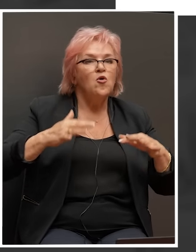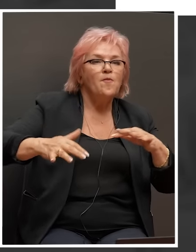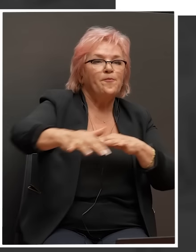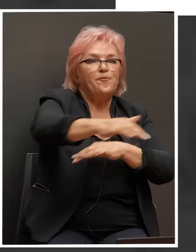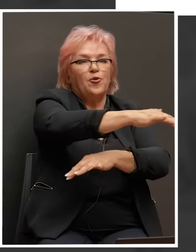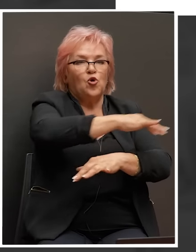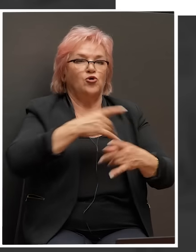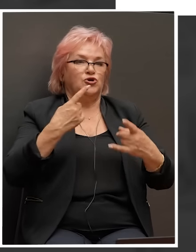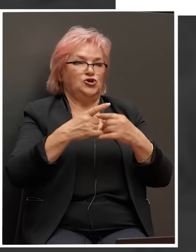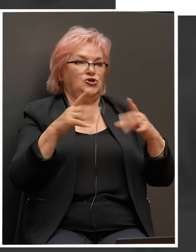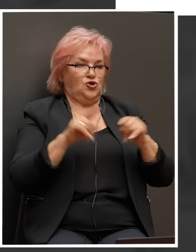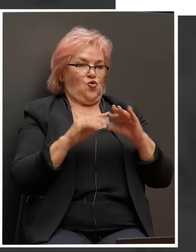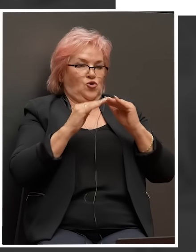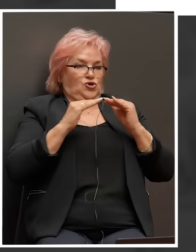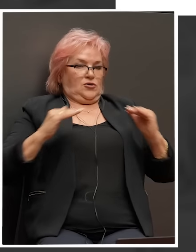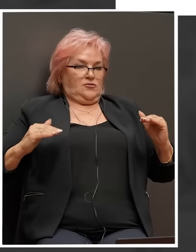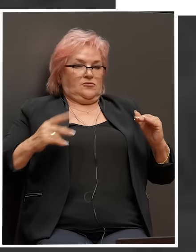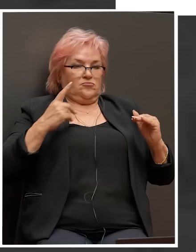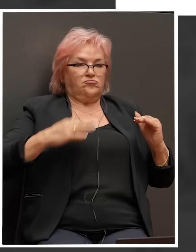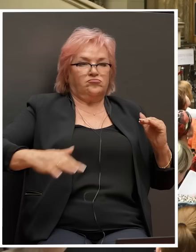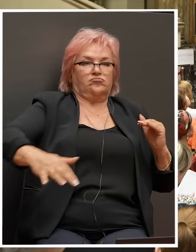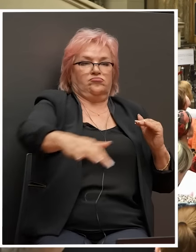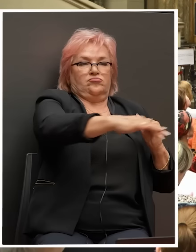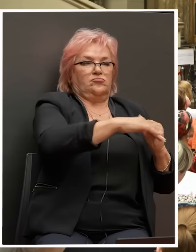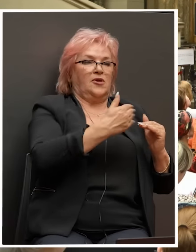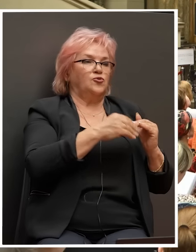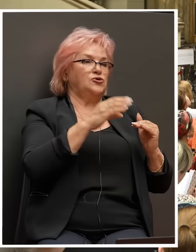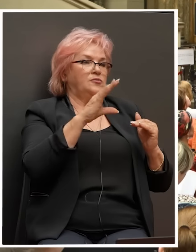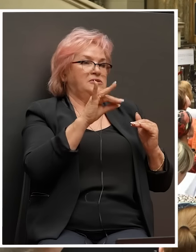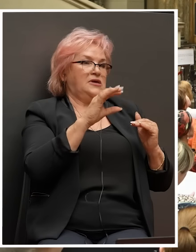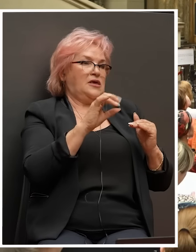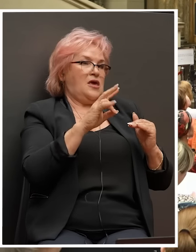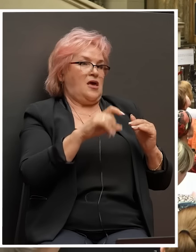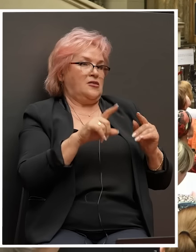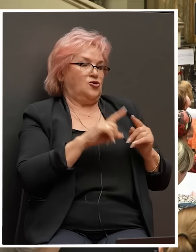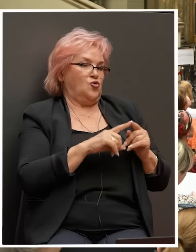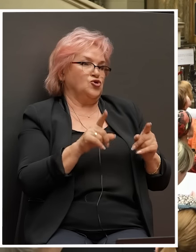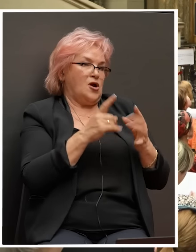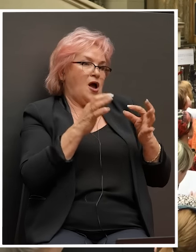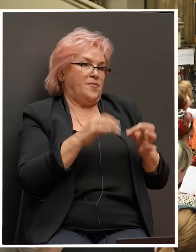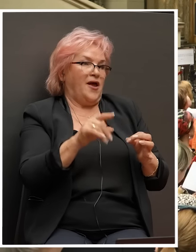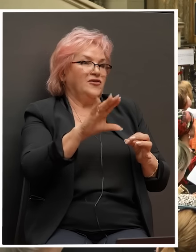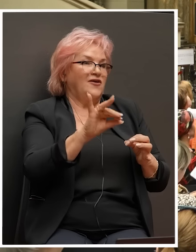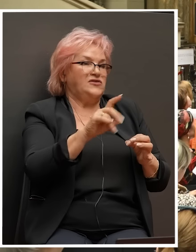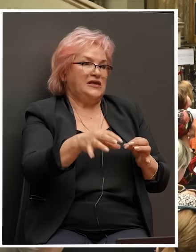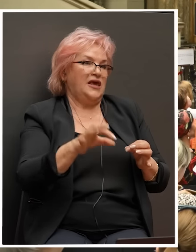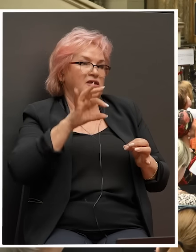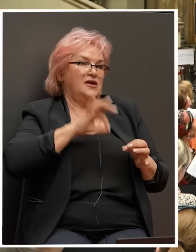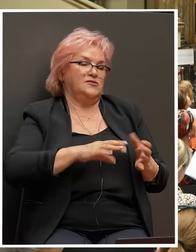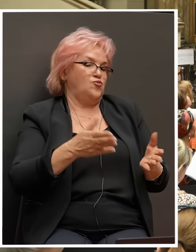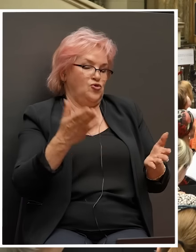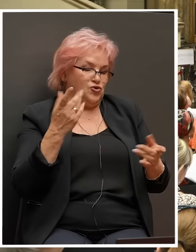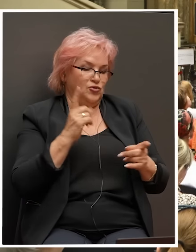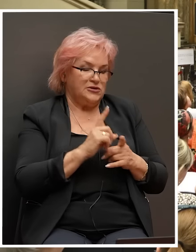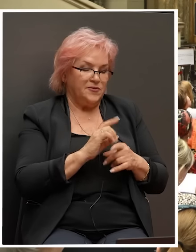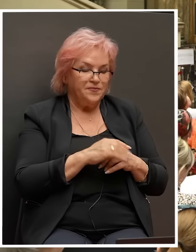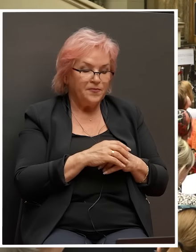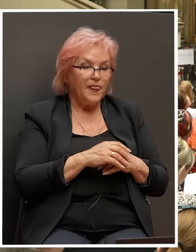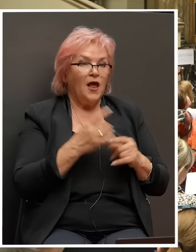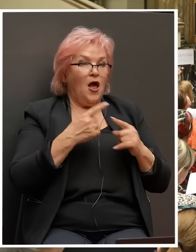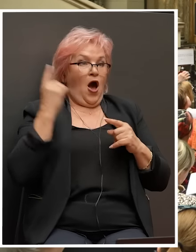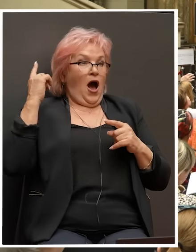ну перед муниципалитетом тоже площади бывали, вспомним, например, Сиену. Да, и они, как правило, там в Сиене используются для палео.